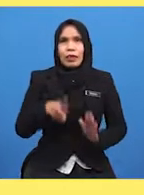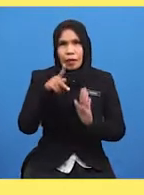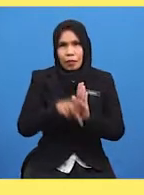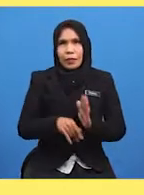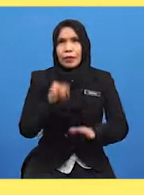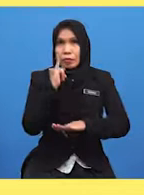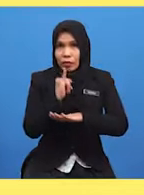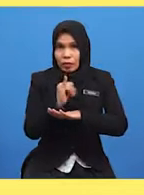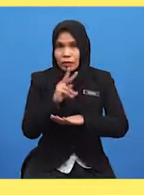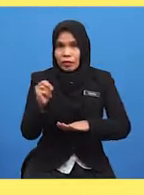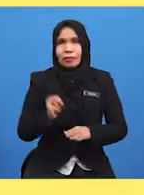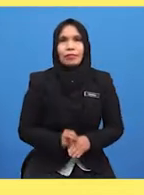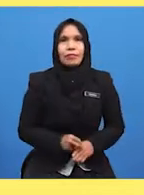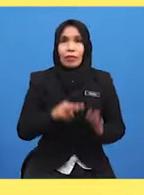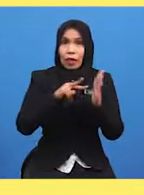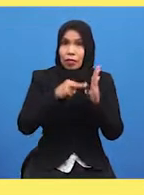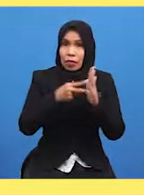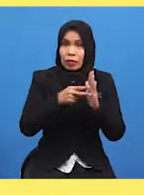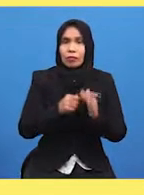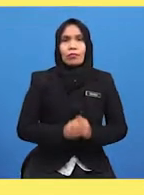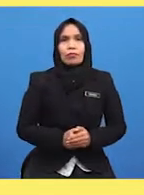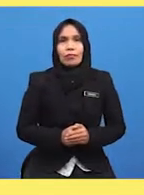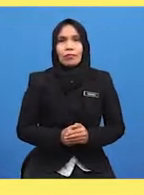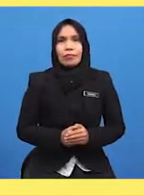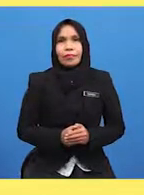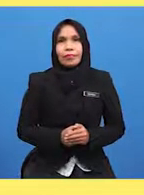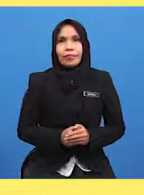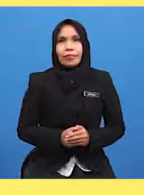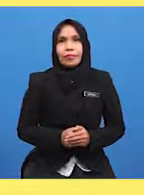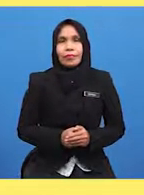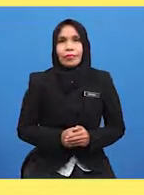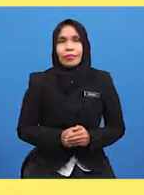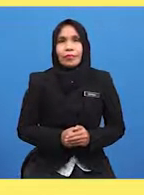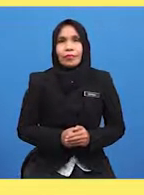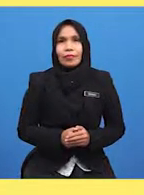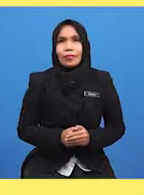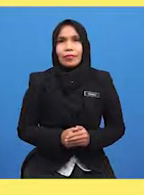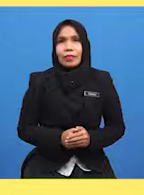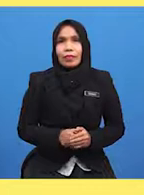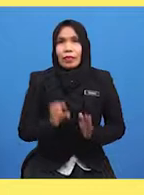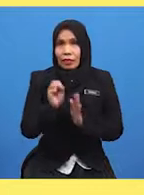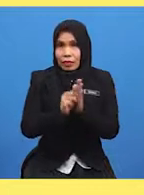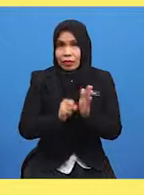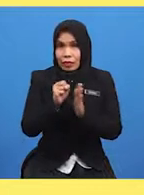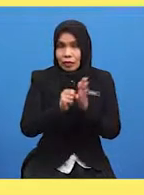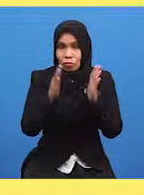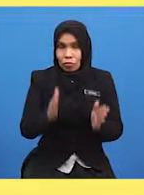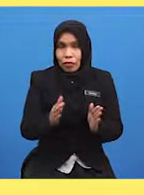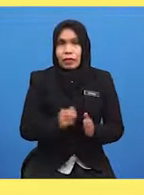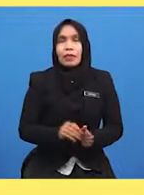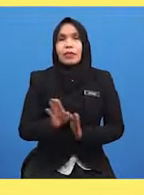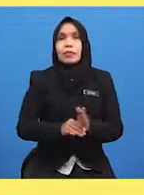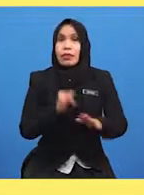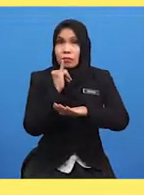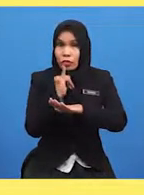perjanjian-perjanjian bermaksud peristiwa seseorang atau pihak berjanji kepada seseorang atau pihak yang